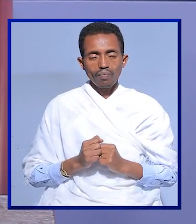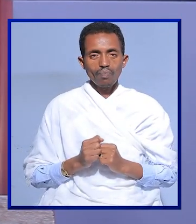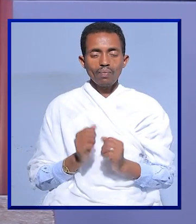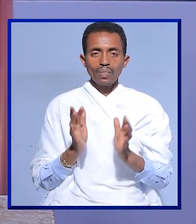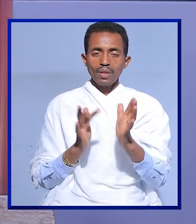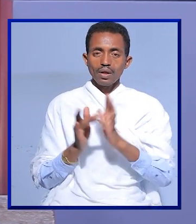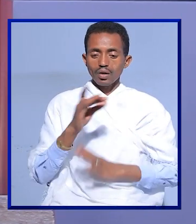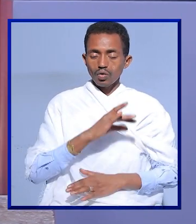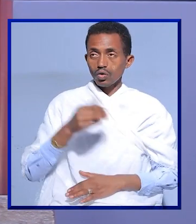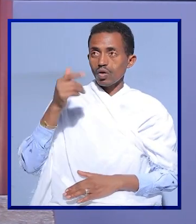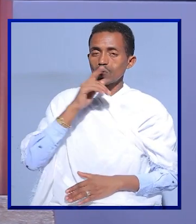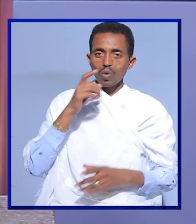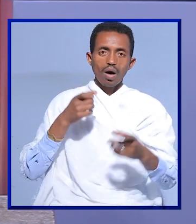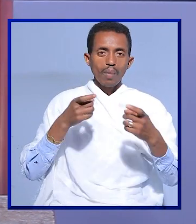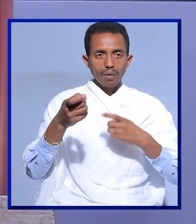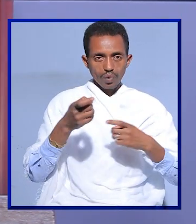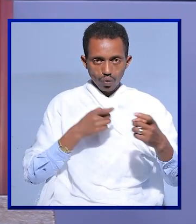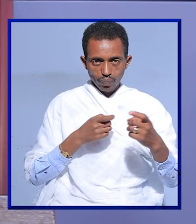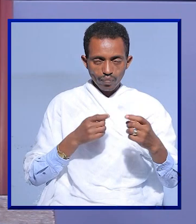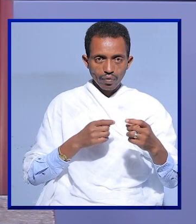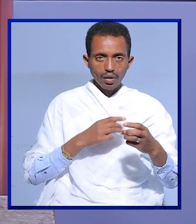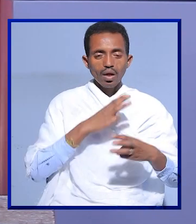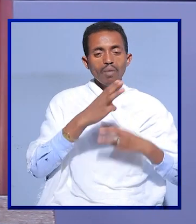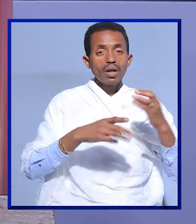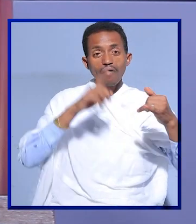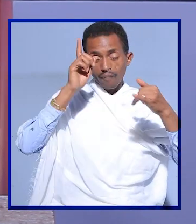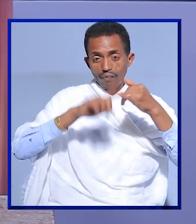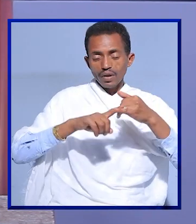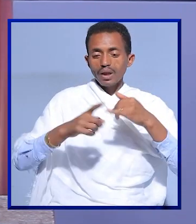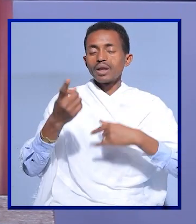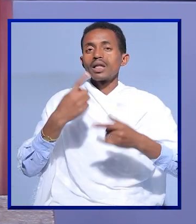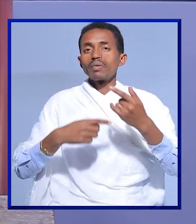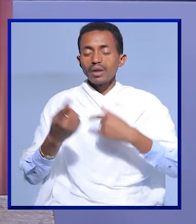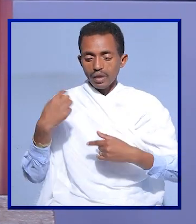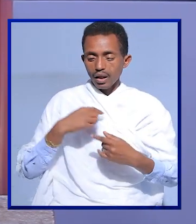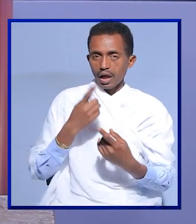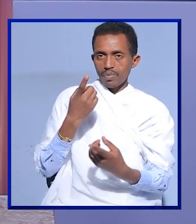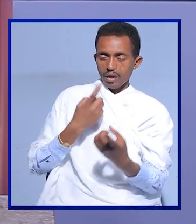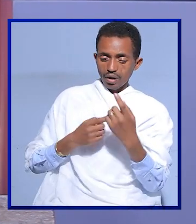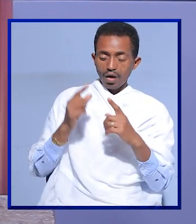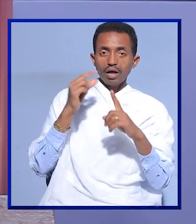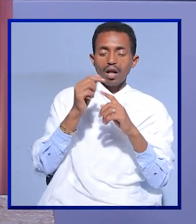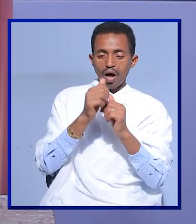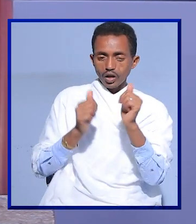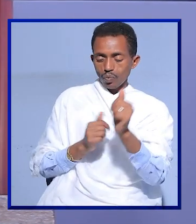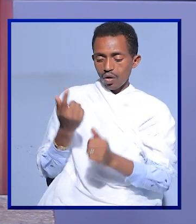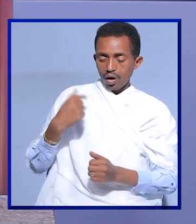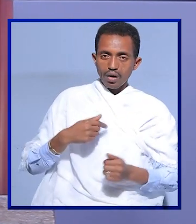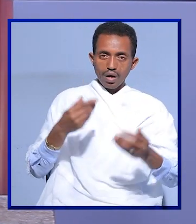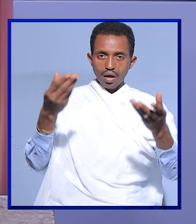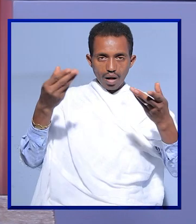ኢየሱስ ክርስቶስ ራሱ ባለቤቱ በዓለም ፍጻሜ በሚመጣ ጊዜ የሚጠይቀንን ቃል አስቀድሞ አስተምሮ ነው።